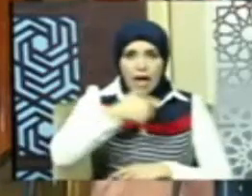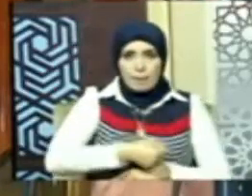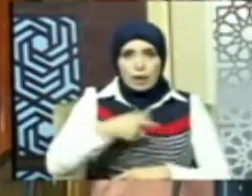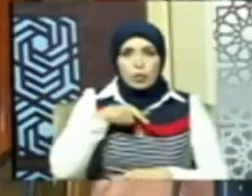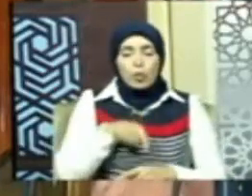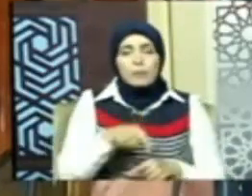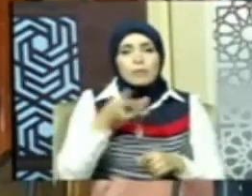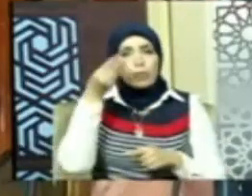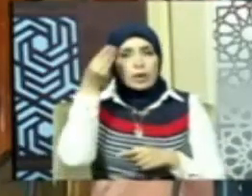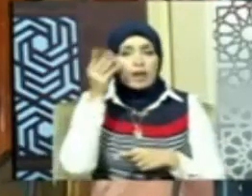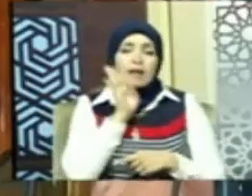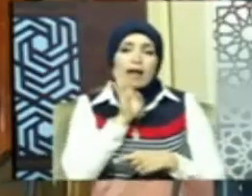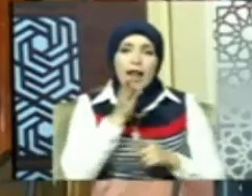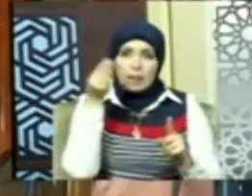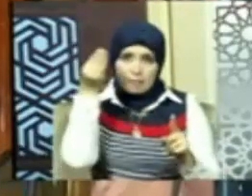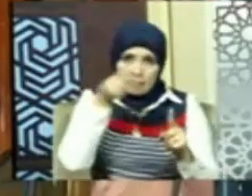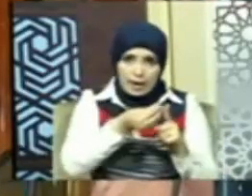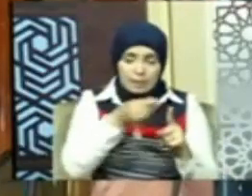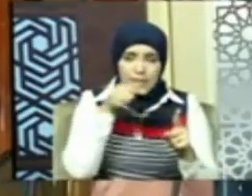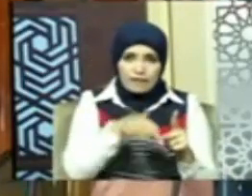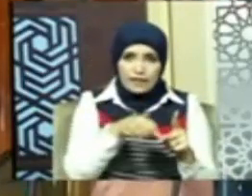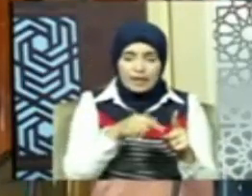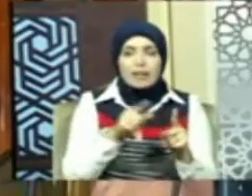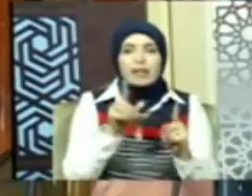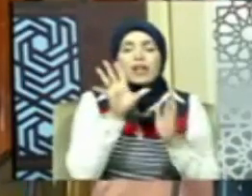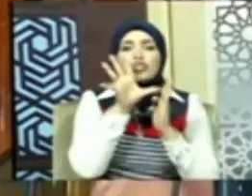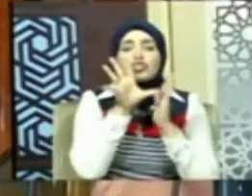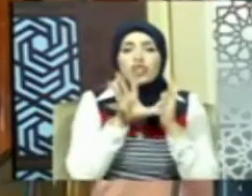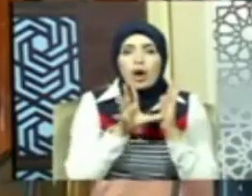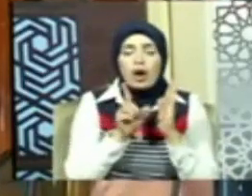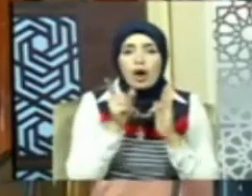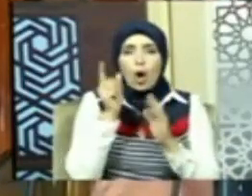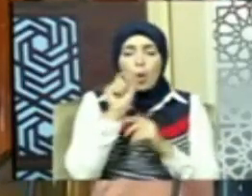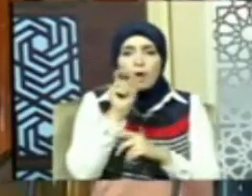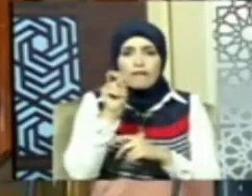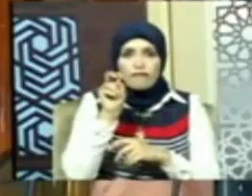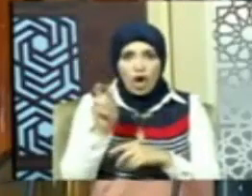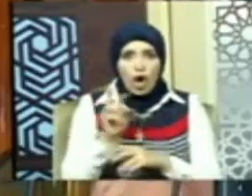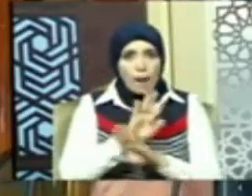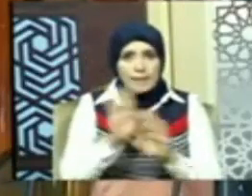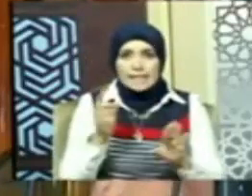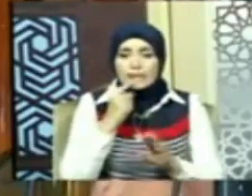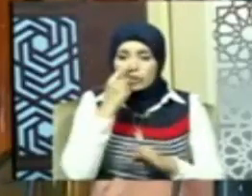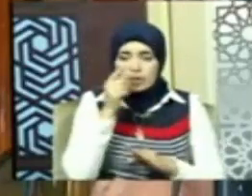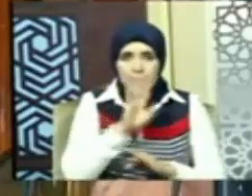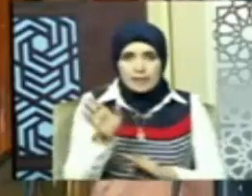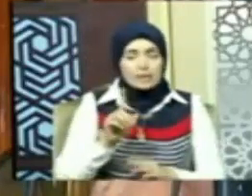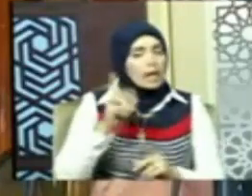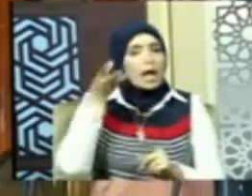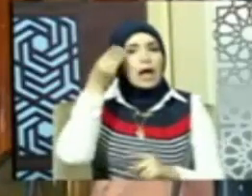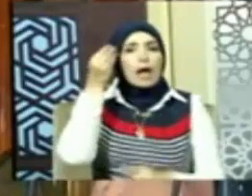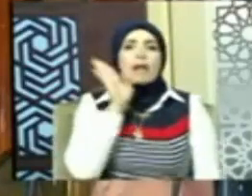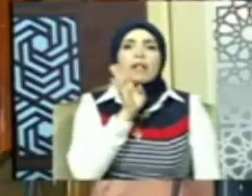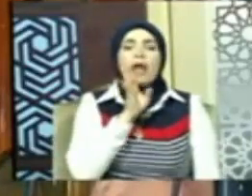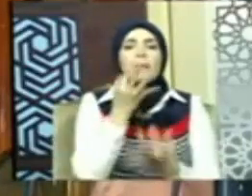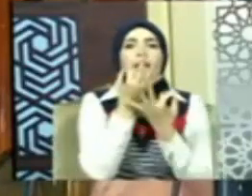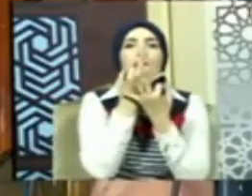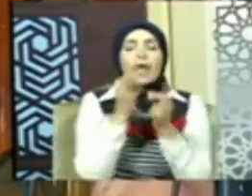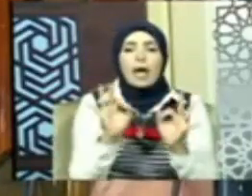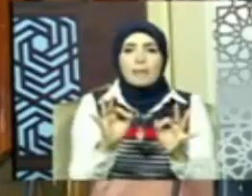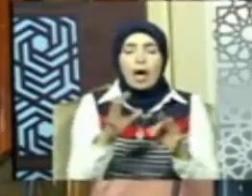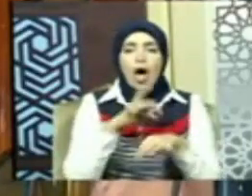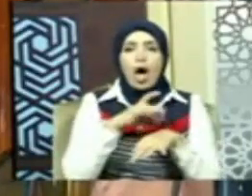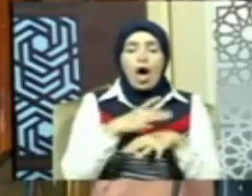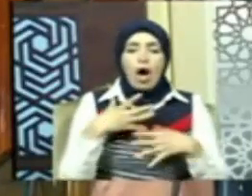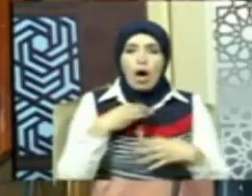لو أراد أن يقول العلم الشرعي أو أوتوا الفقه لقالها، ولكنه أراد العلم جامعا